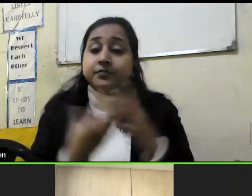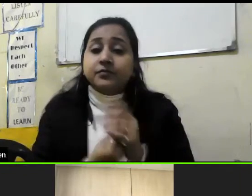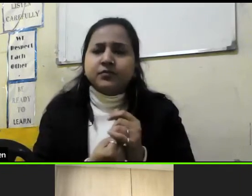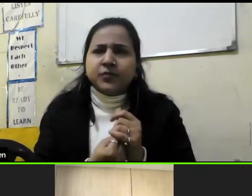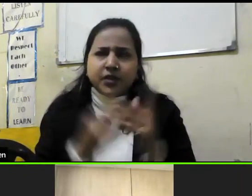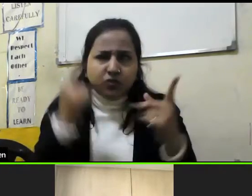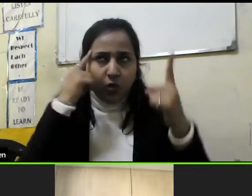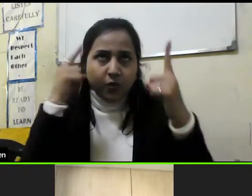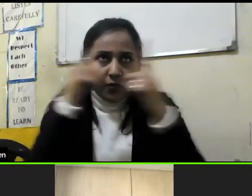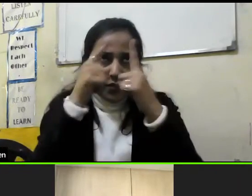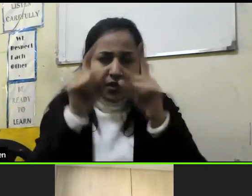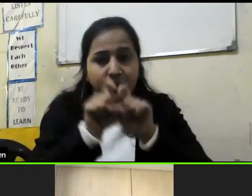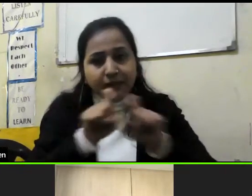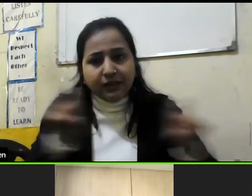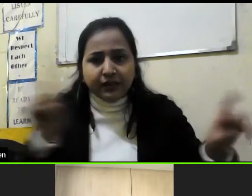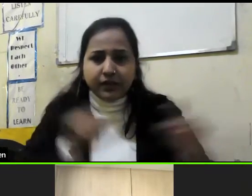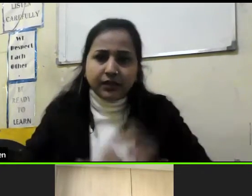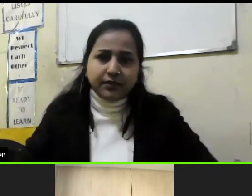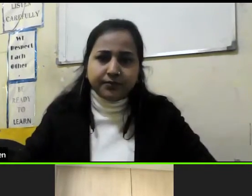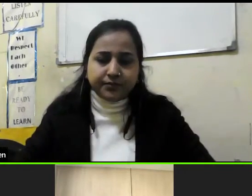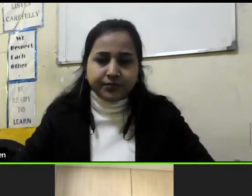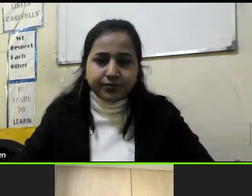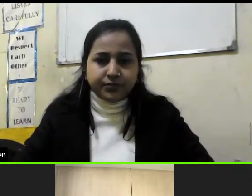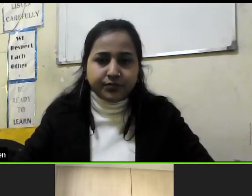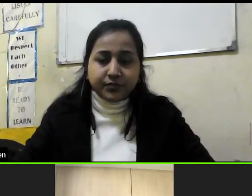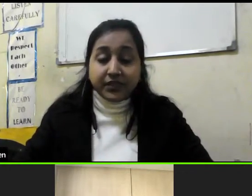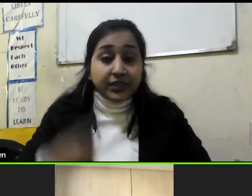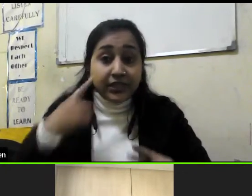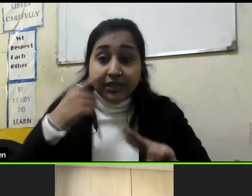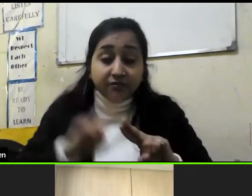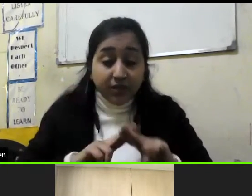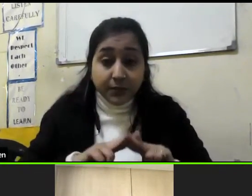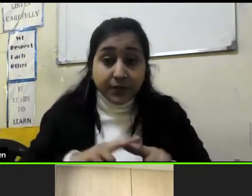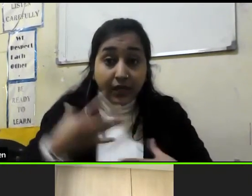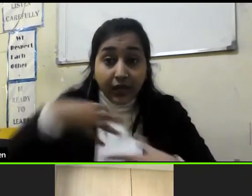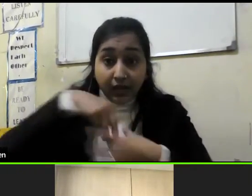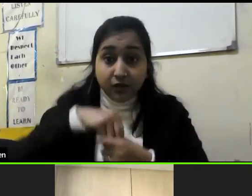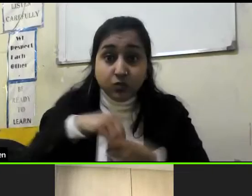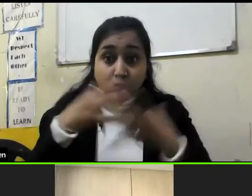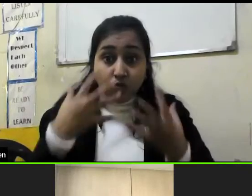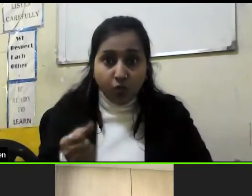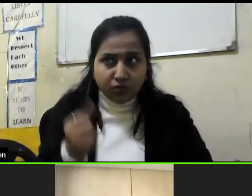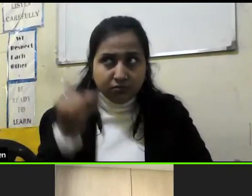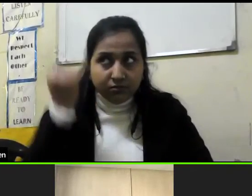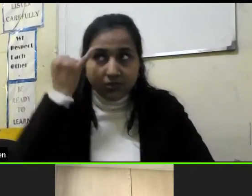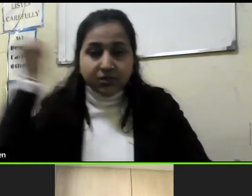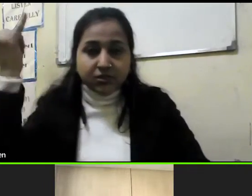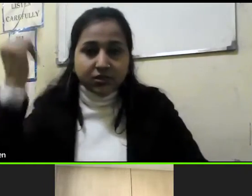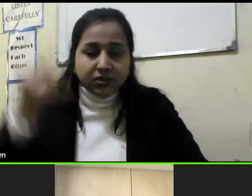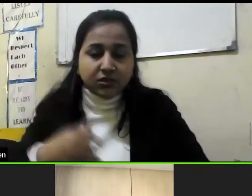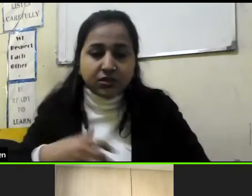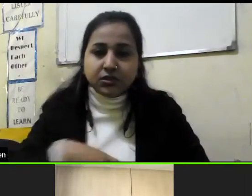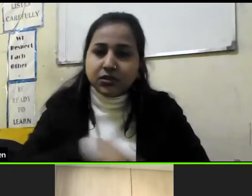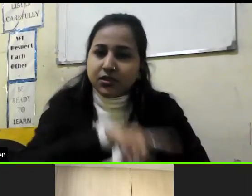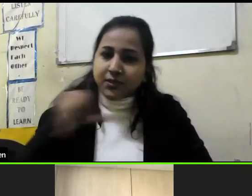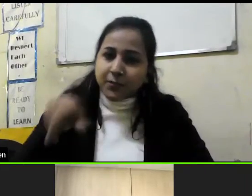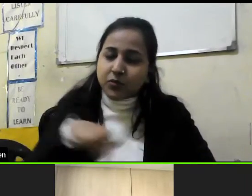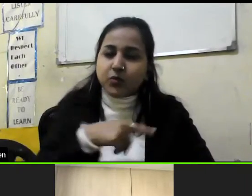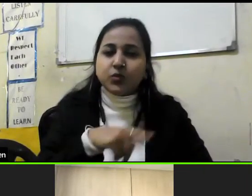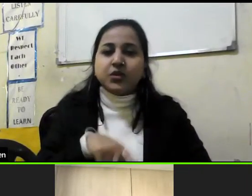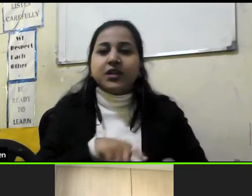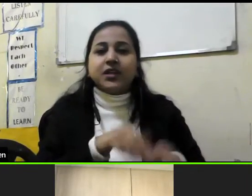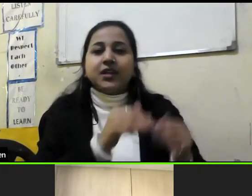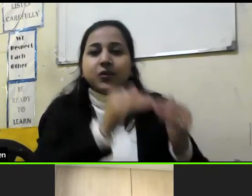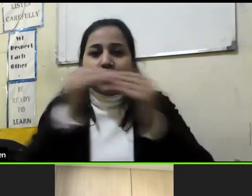ऑब्जेक्टिव है वो क्लियर है कि जब हम इंक्लूजन क्रिएट करना चाहते हैं, हम सबको समान माध्यम प्रोवाइड